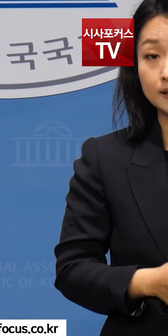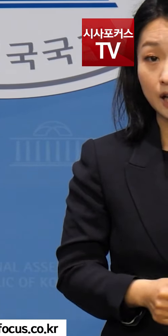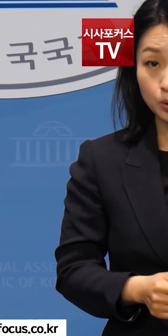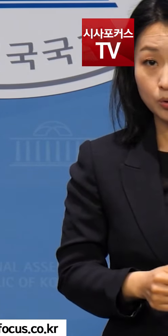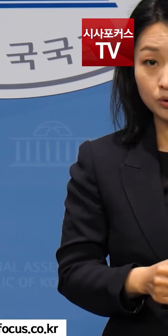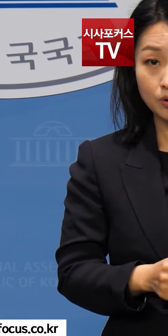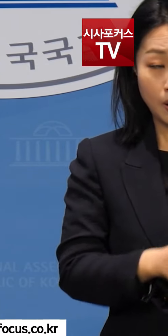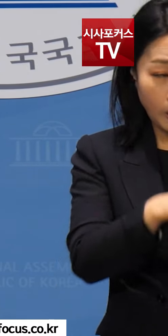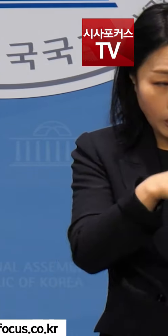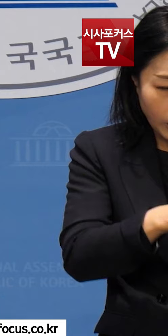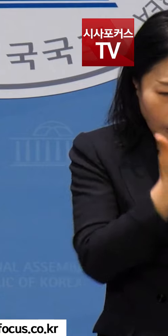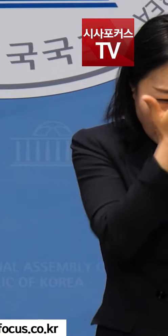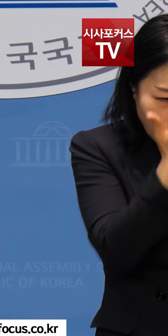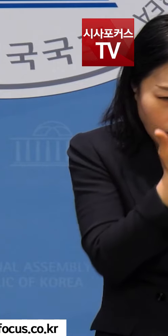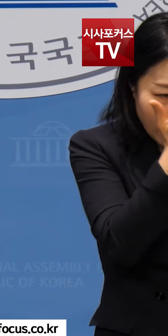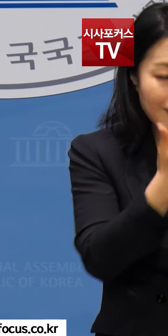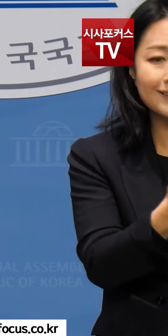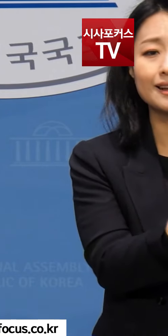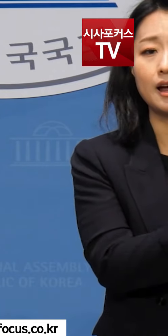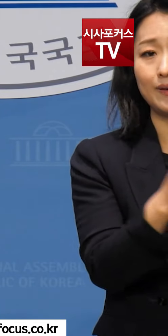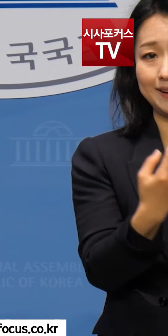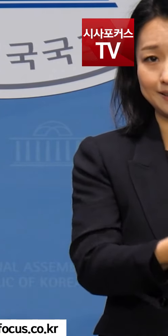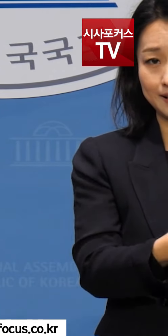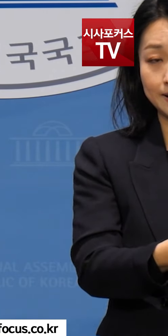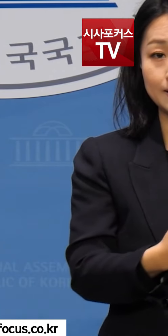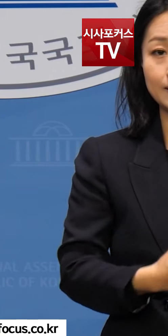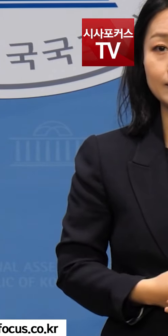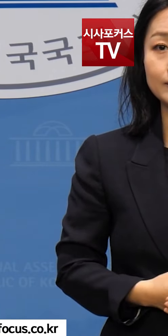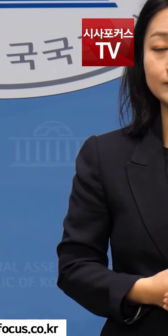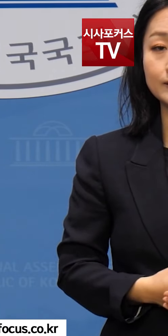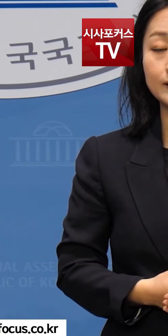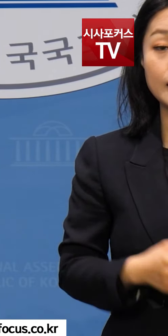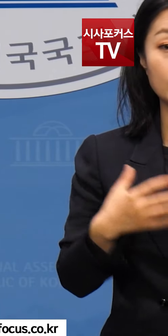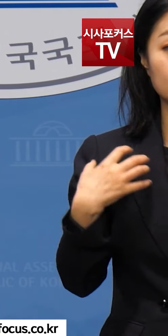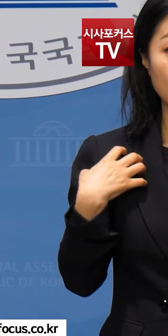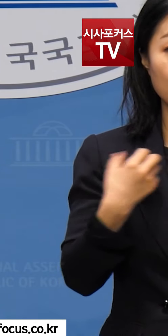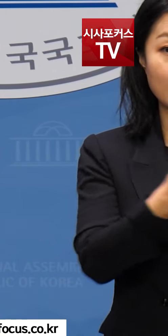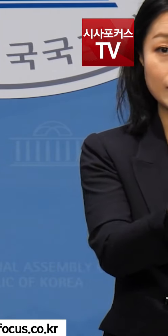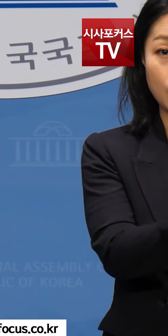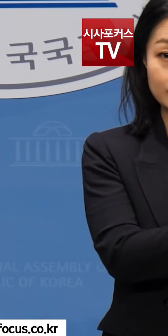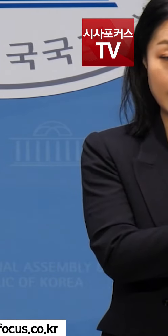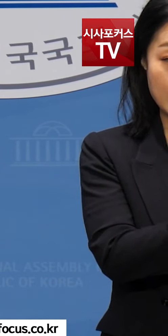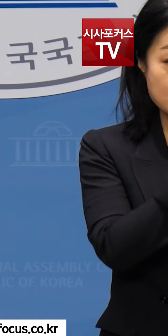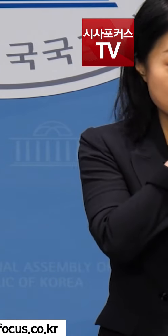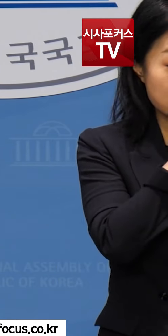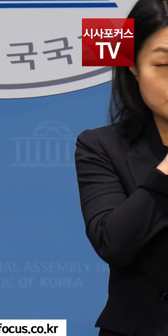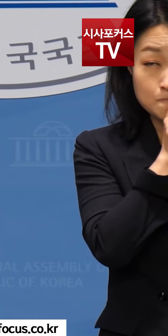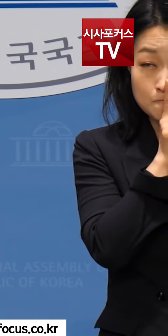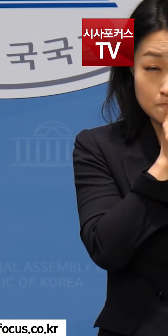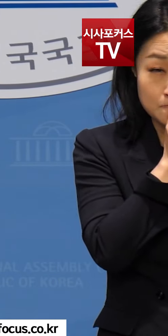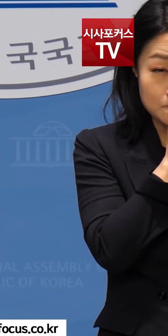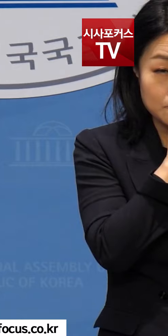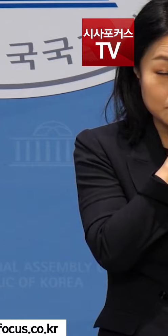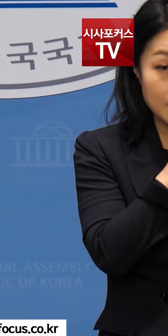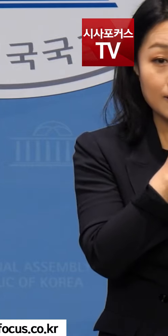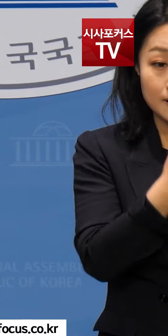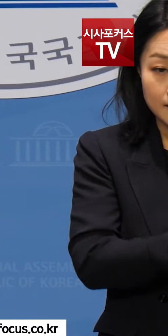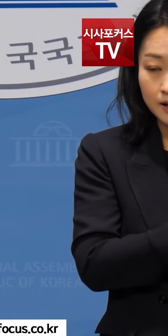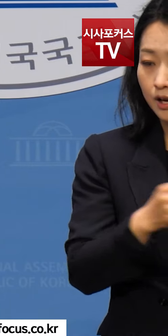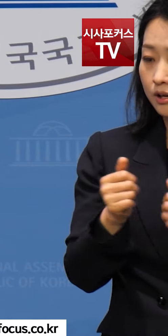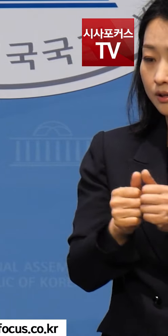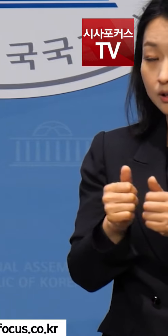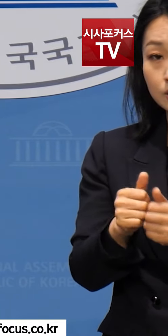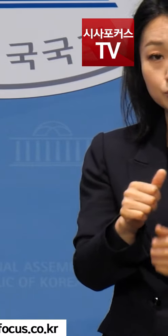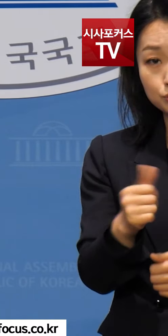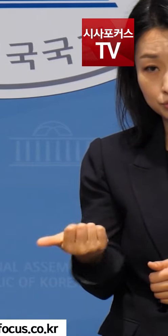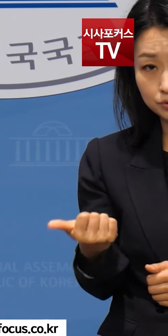대통령의 어용정당이라고 불러야 마땅합니다. 정부 여당이 숨기면 숨길수록 한 국군 장병의